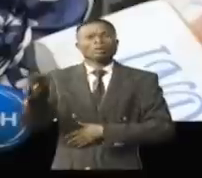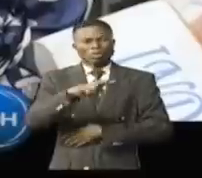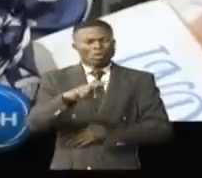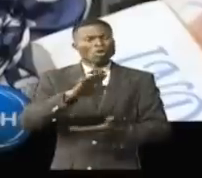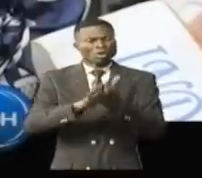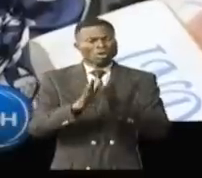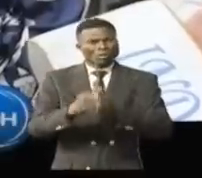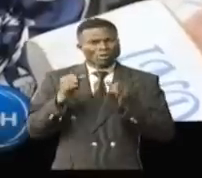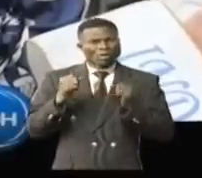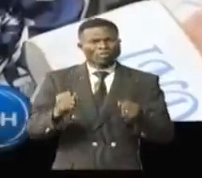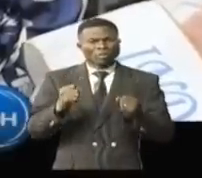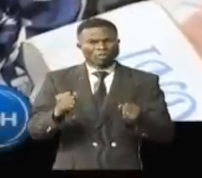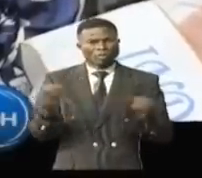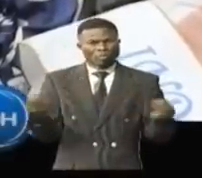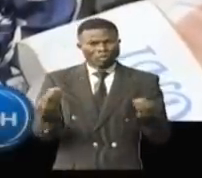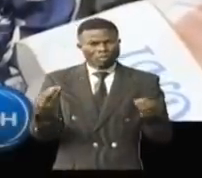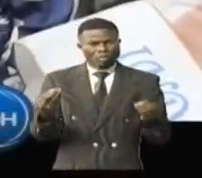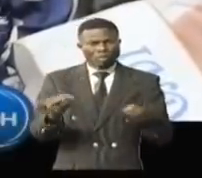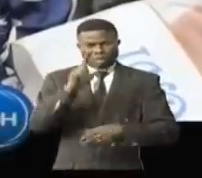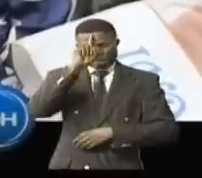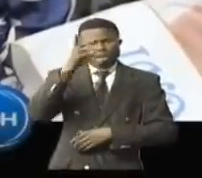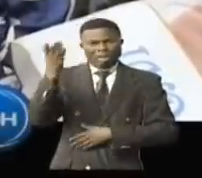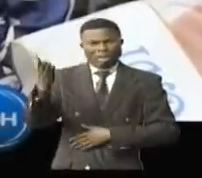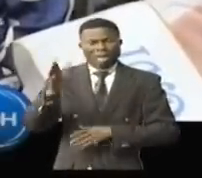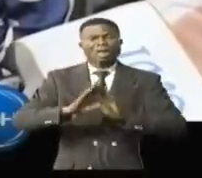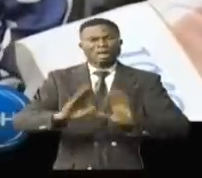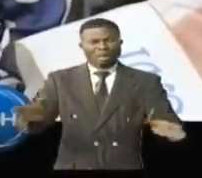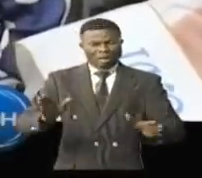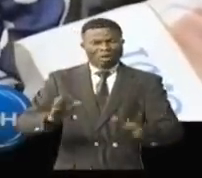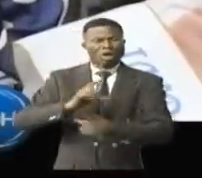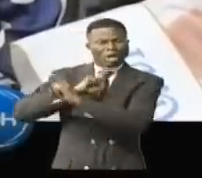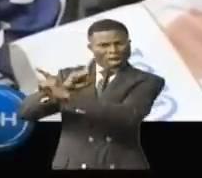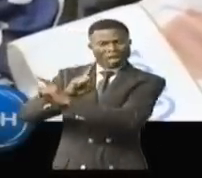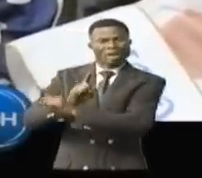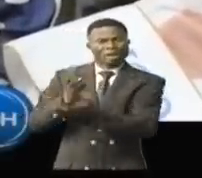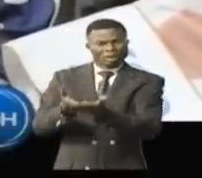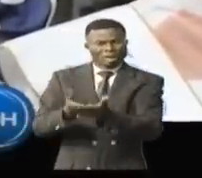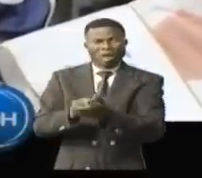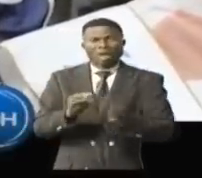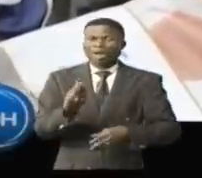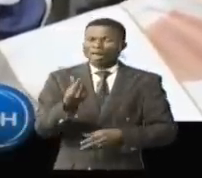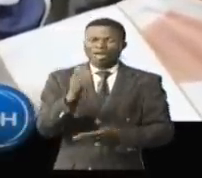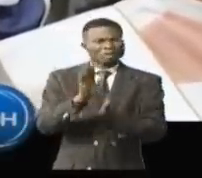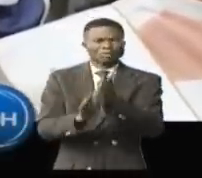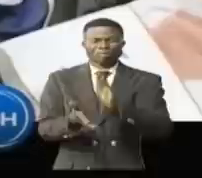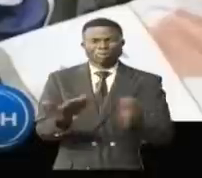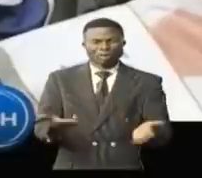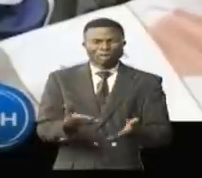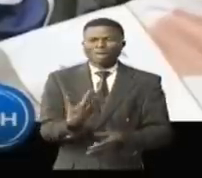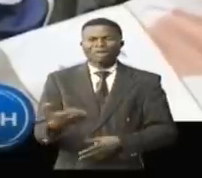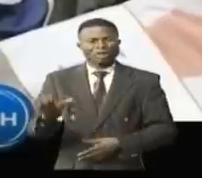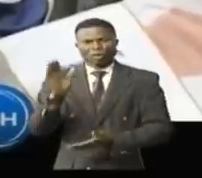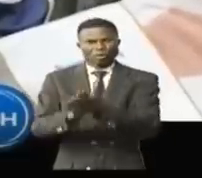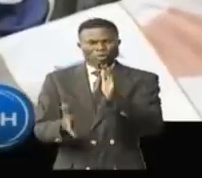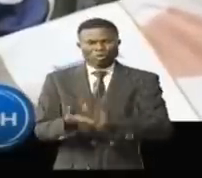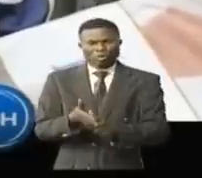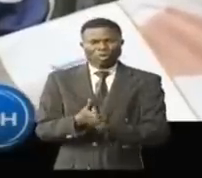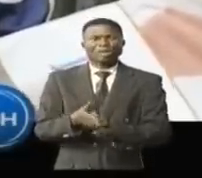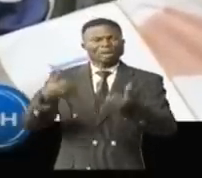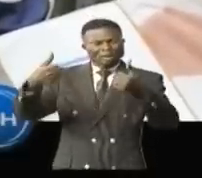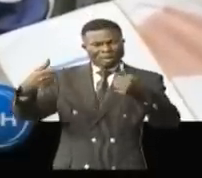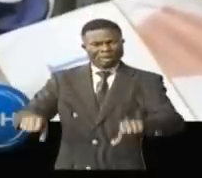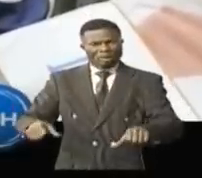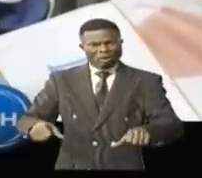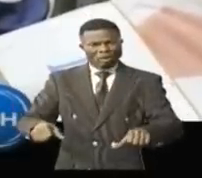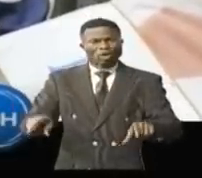fortes, parce qu'elles sont intelligentes, elles sont capables de faire des choses, c'est le moyen qui leur manque, de rester